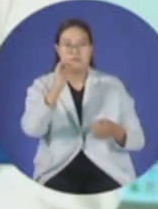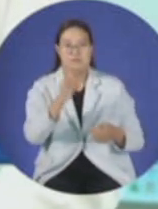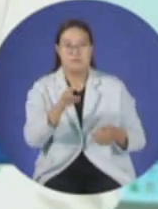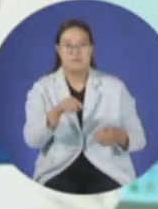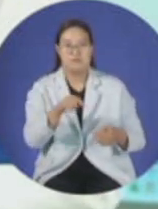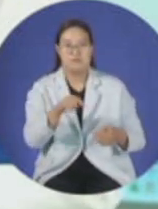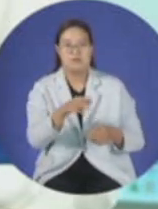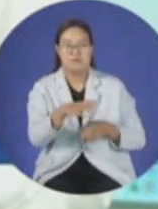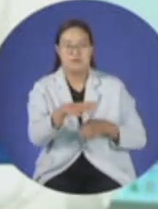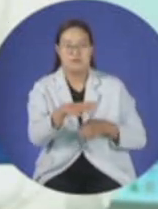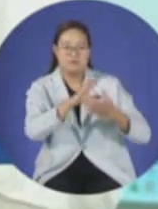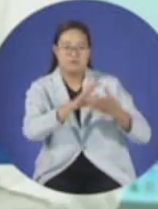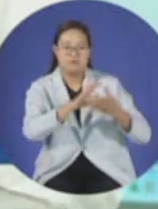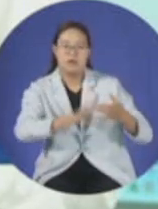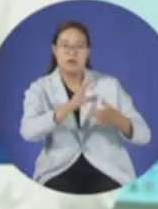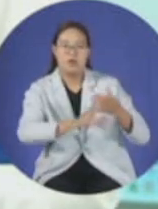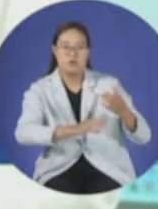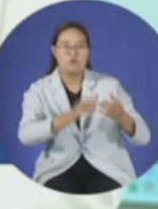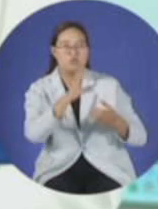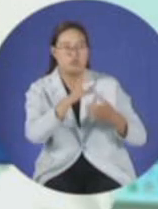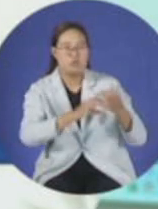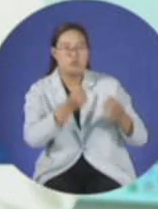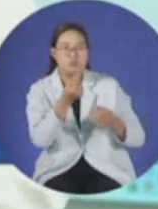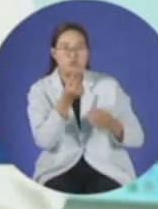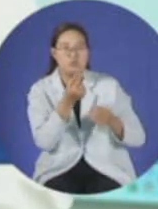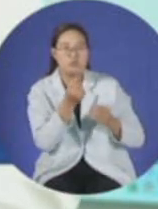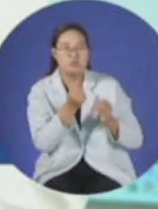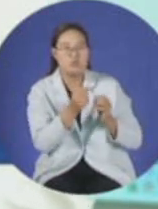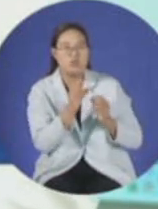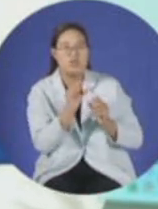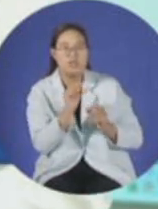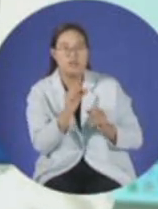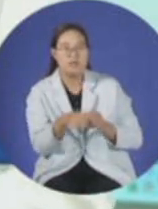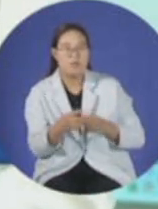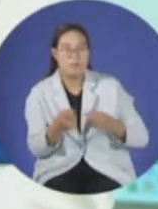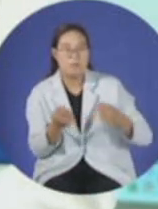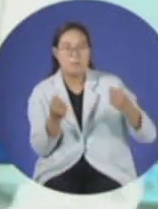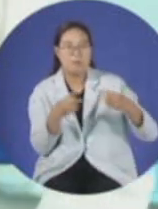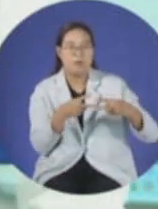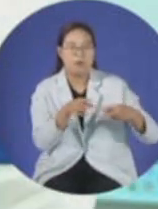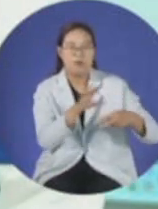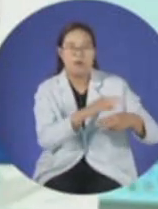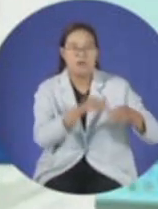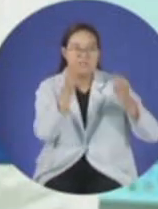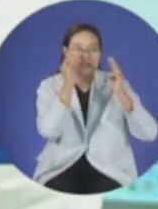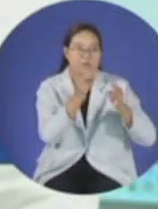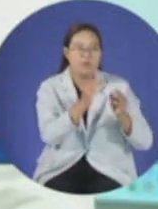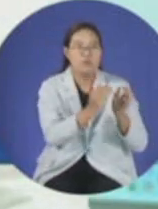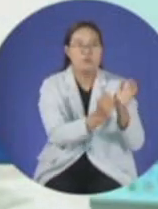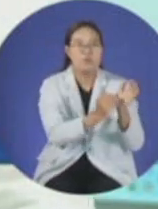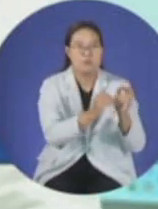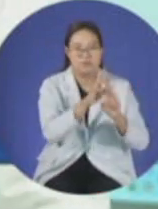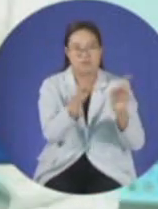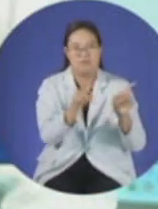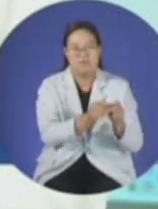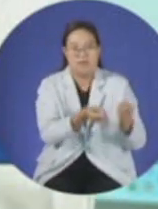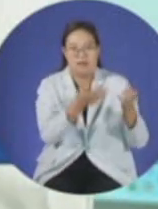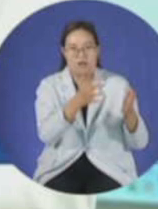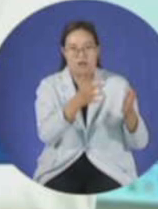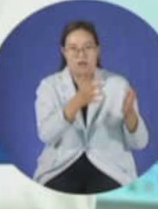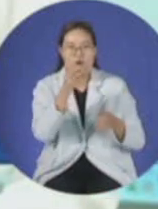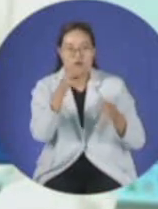хэлбэл санхүүгийн хэрэгтэй тиймэрхүү шийдвэр гаргадаг байсан нь өнөөдөр магад энэ олон одоо асуудлуудыг хотод үүсгэсэн